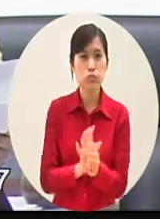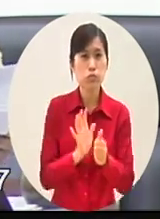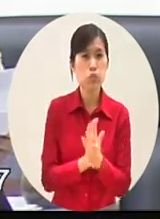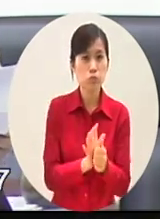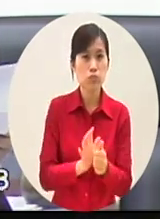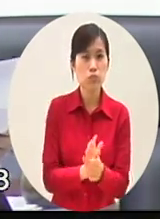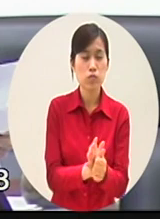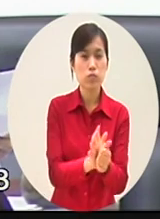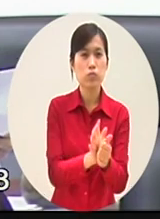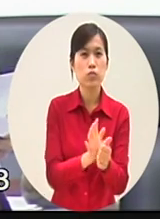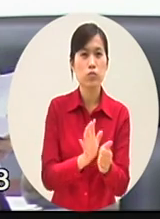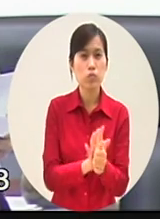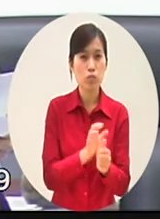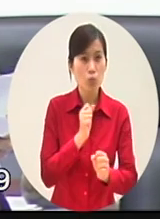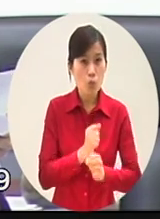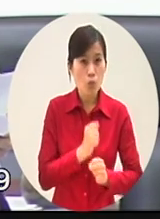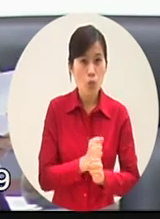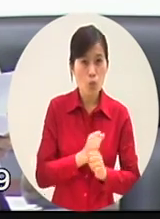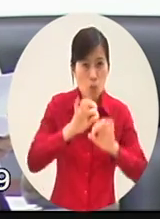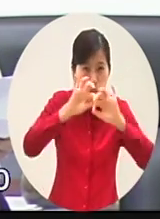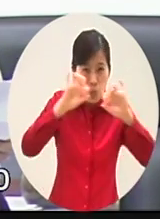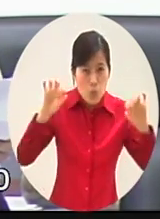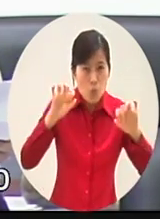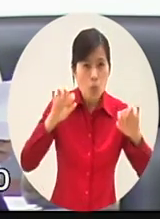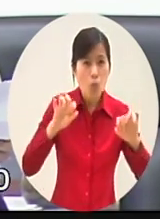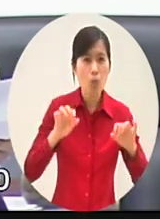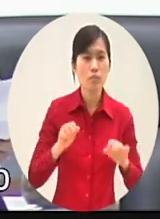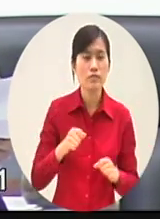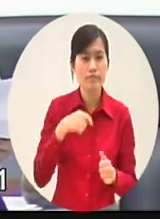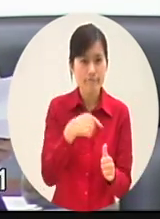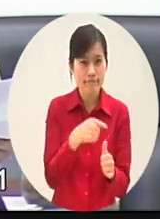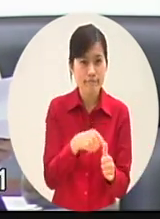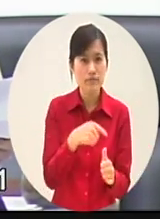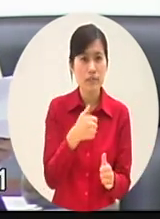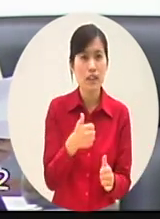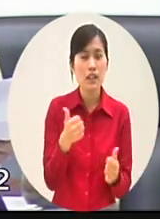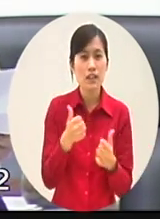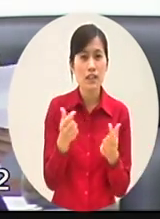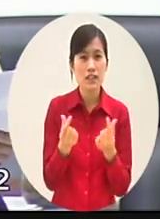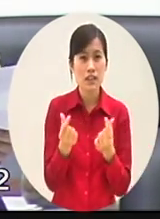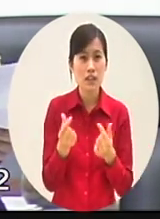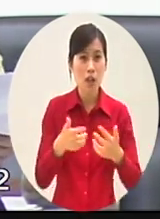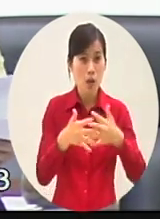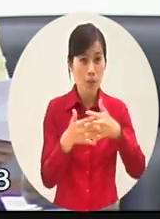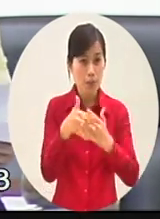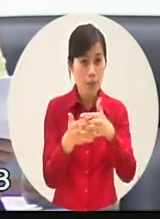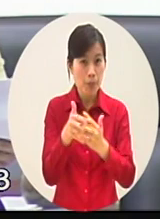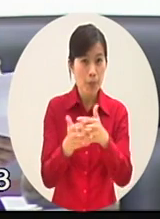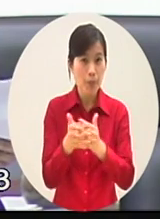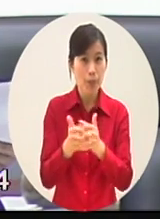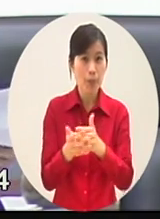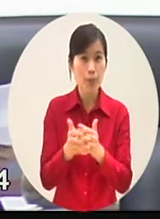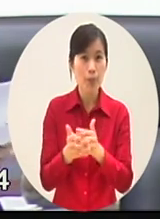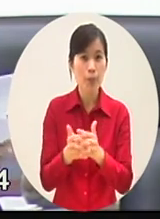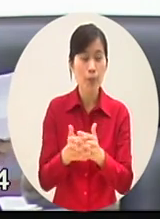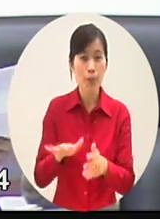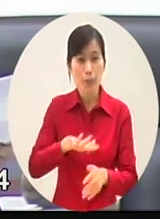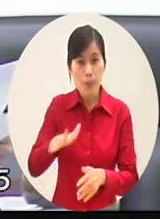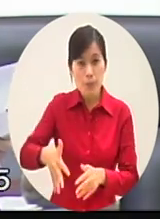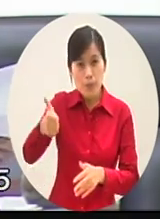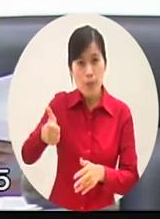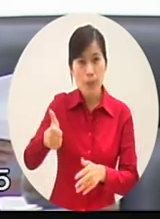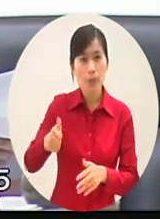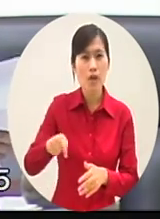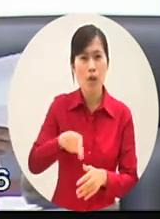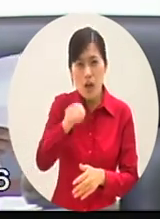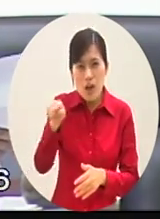它现在连那个美国的奥巴马还有那个比尔盖茨还有国内很多的企业其实他们都